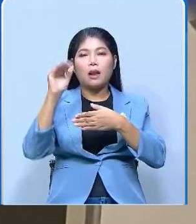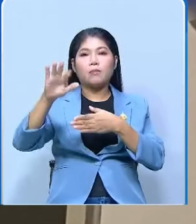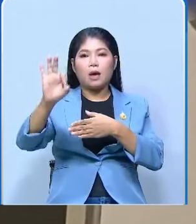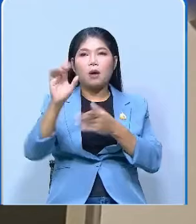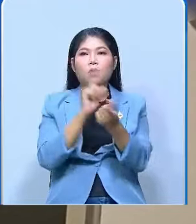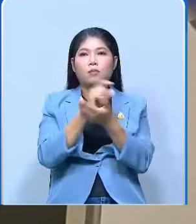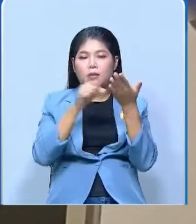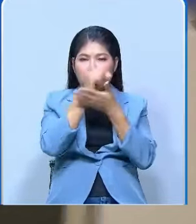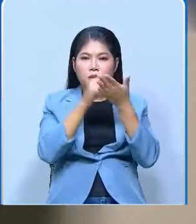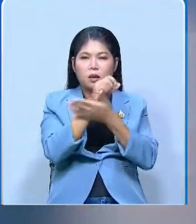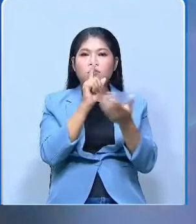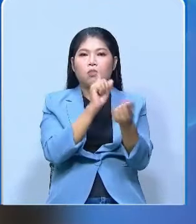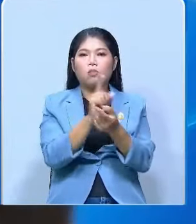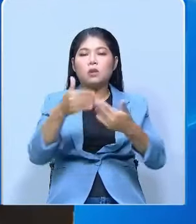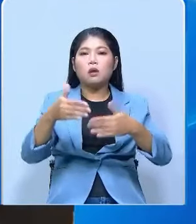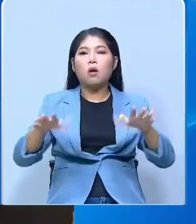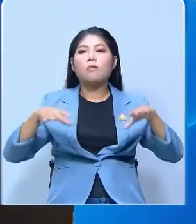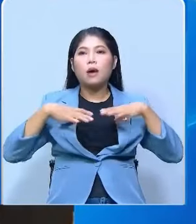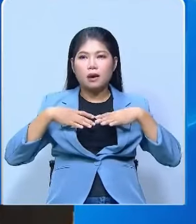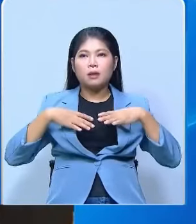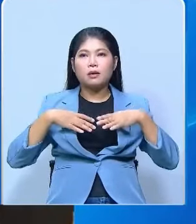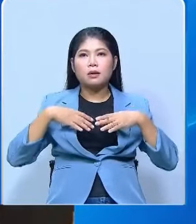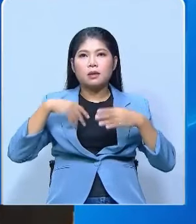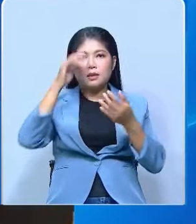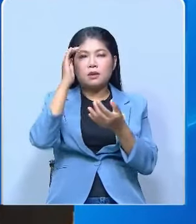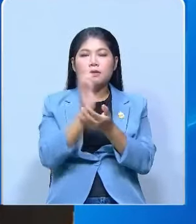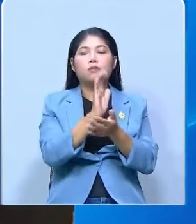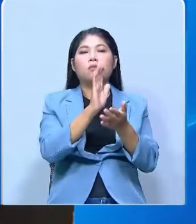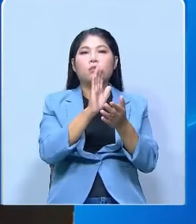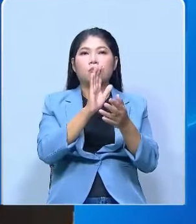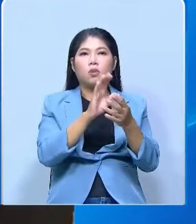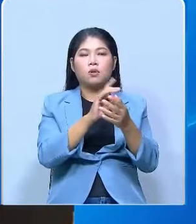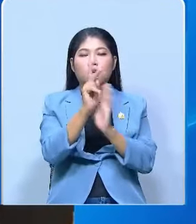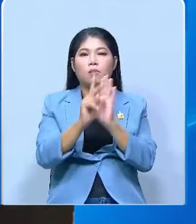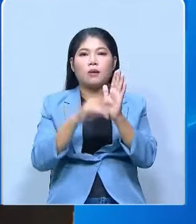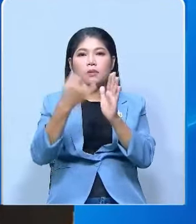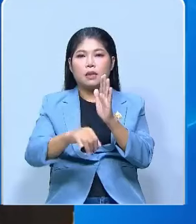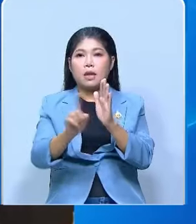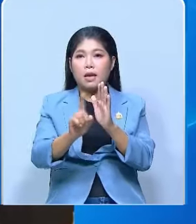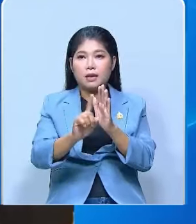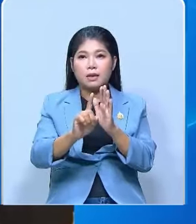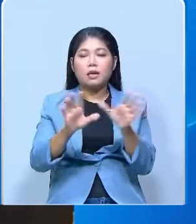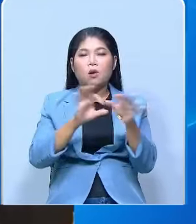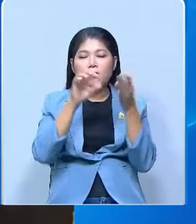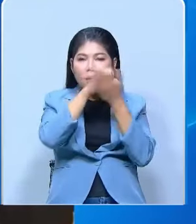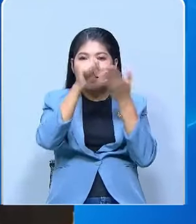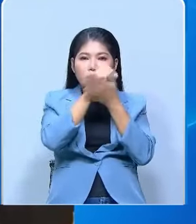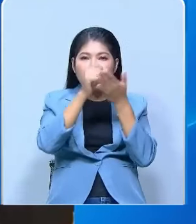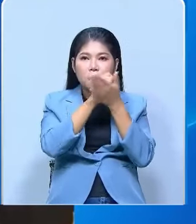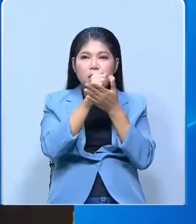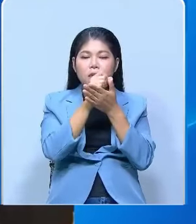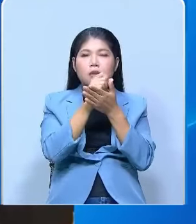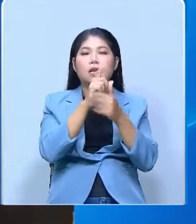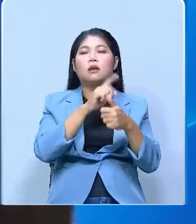ติดอีกจำนวนหนึ่งภายในห้องพักด้วยครับก็เชิญพนักงานสอบสวนเนี่ยดำเนินคดีในข้อหามีวัตถุออกฤทธิ์ต่อจิตประสาทไว้ในครอบคร